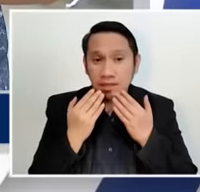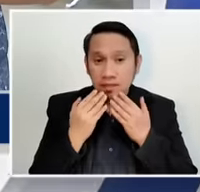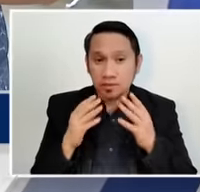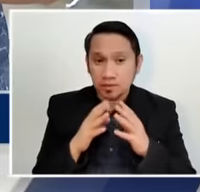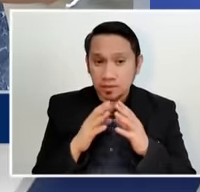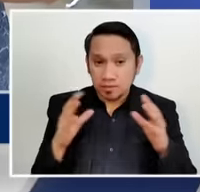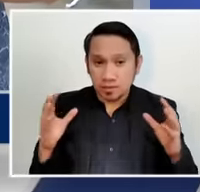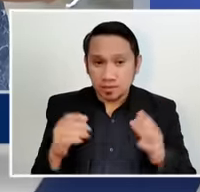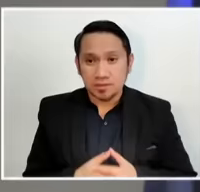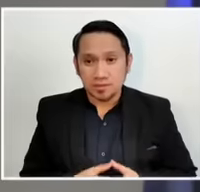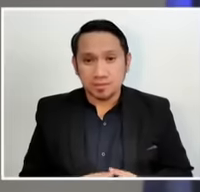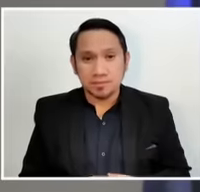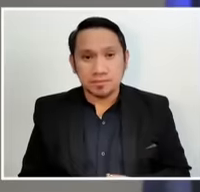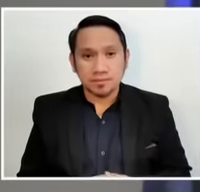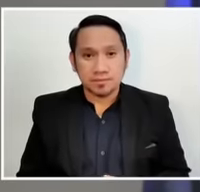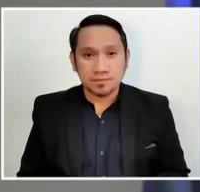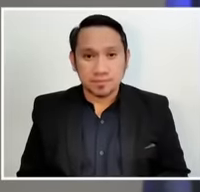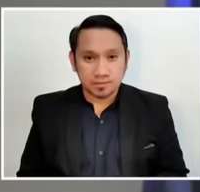Datu.